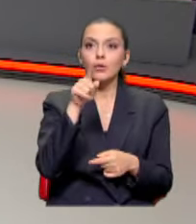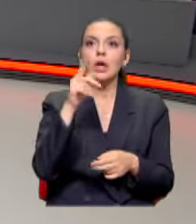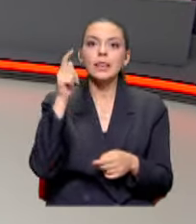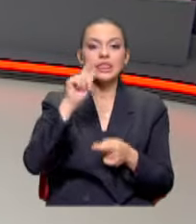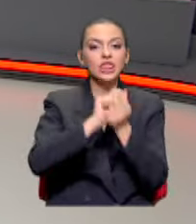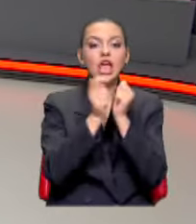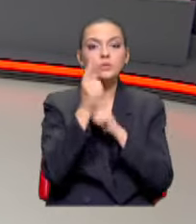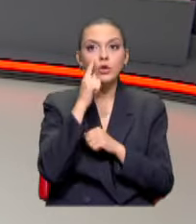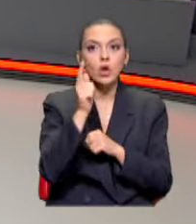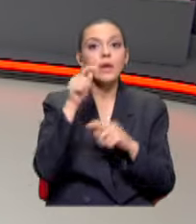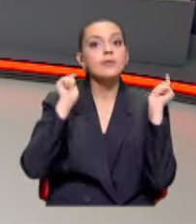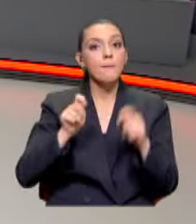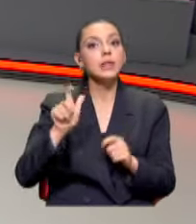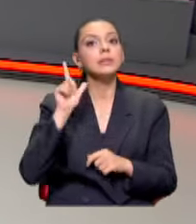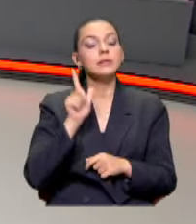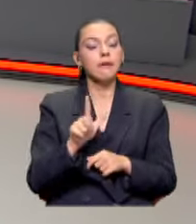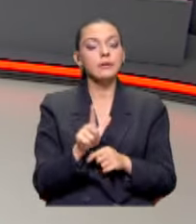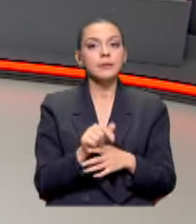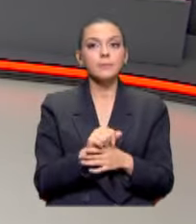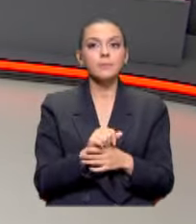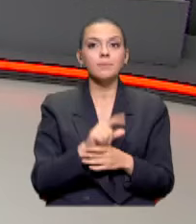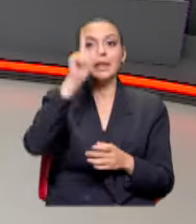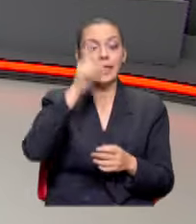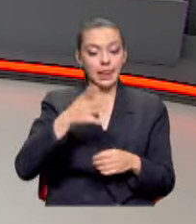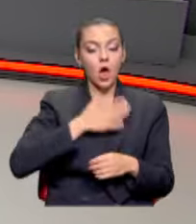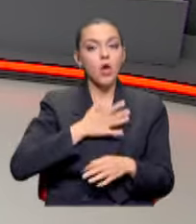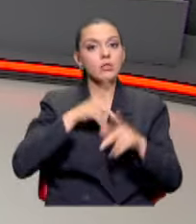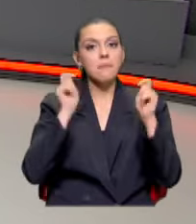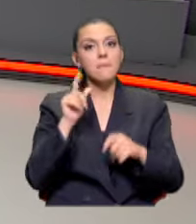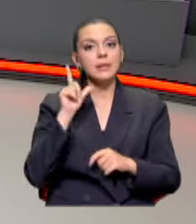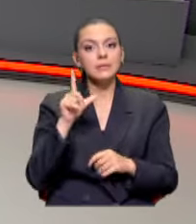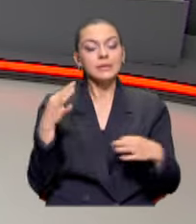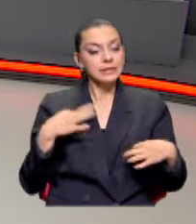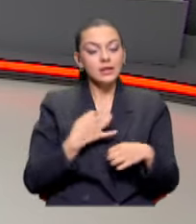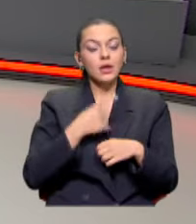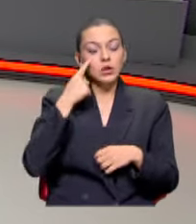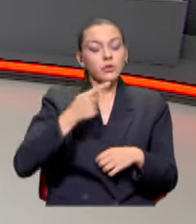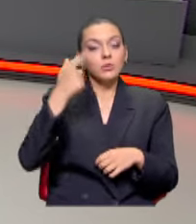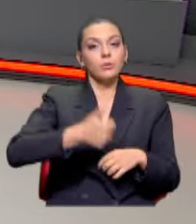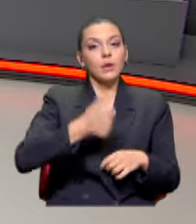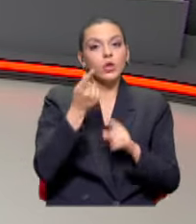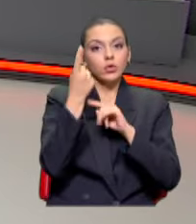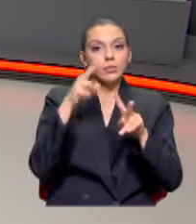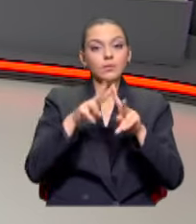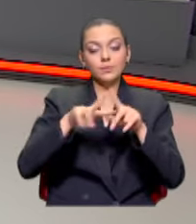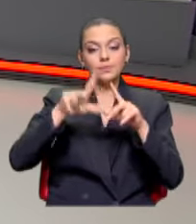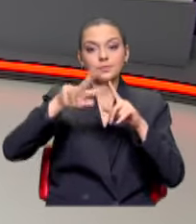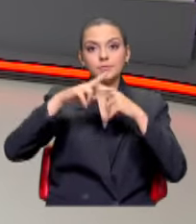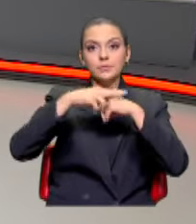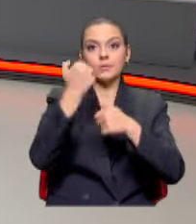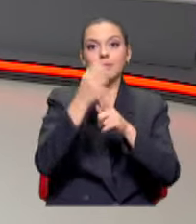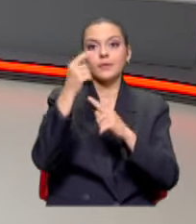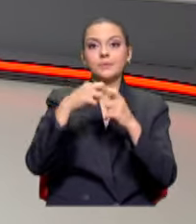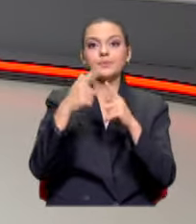reformları gerçekleştirmeniz gerekiyor. İlk başta bunu yapmanız gerekiyor. Sayın Cumhurbaşkanı dün Malazgirt'te ne demişti?